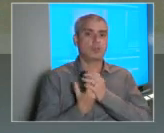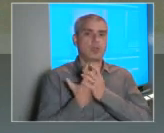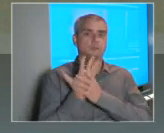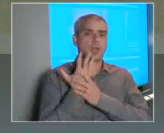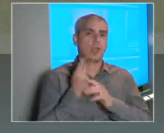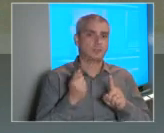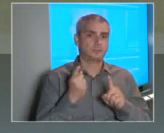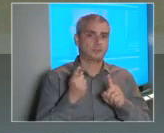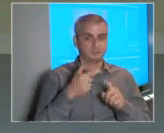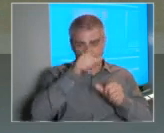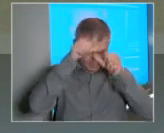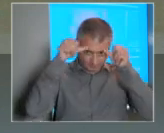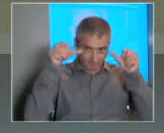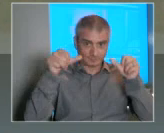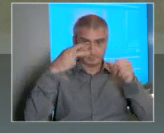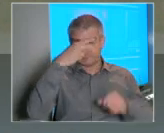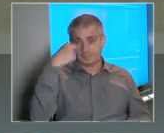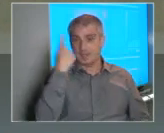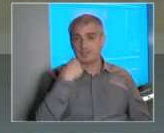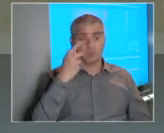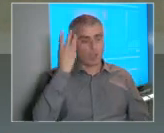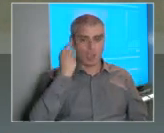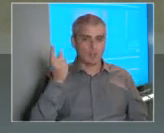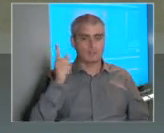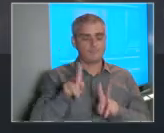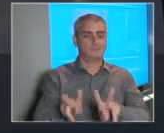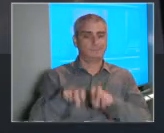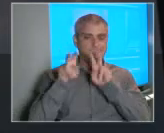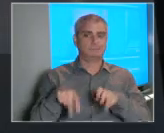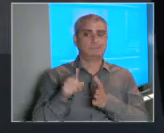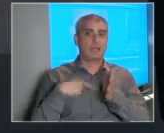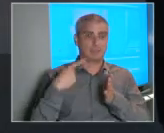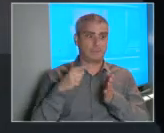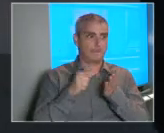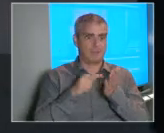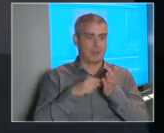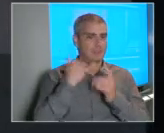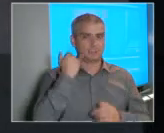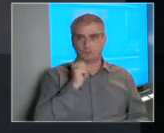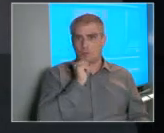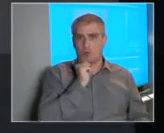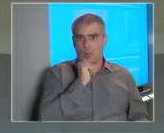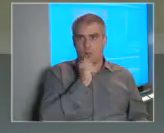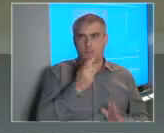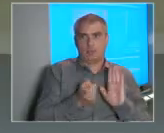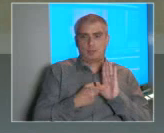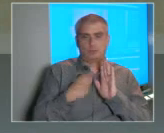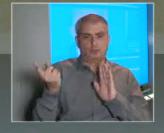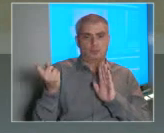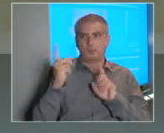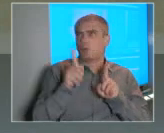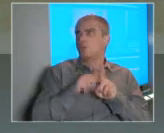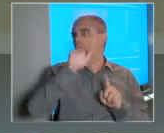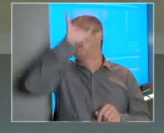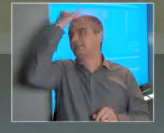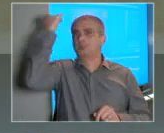או נוצרה הסטיגמה, נוצר הדימוי שהחרדים הם הסחטנים, מכיוון ששמיר לא רצה לעמוד בדרישות שכונו אז